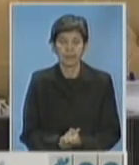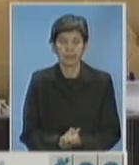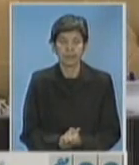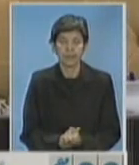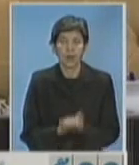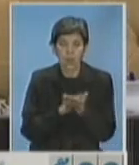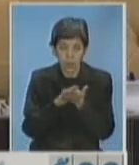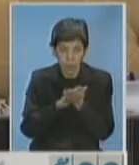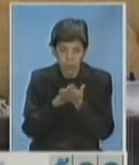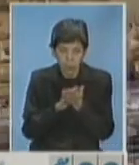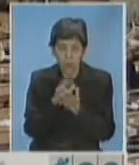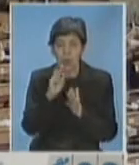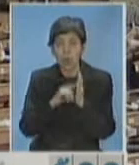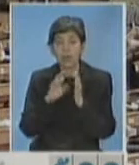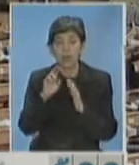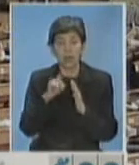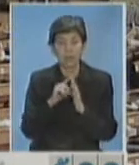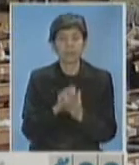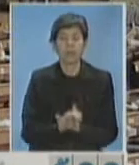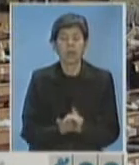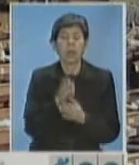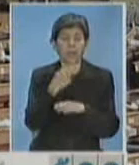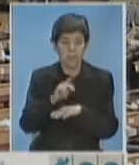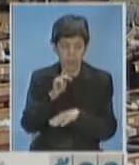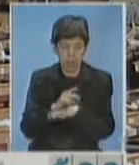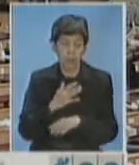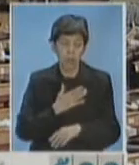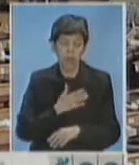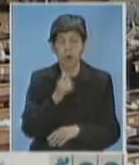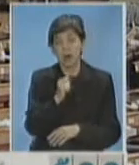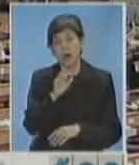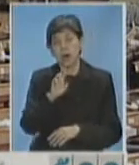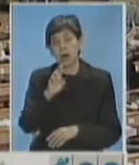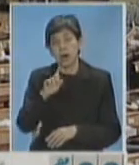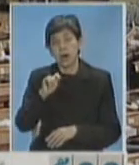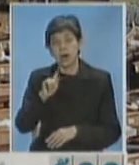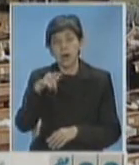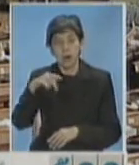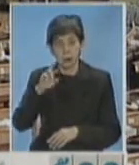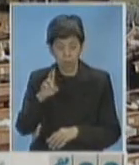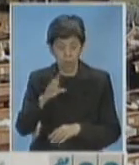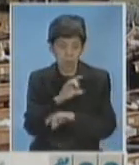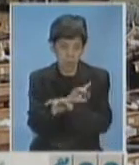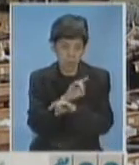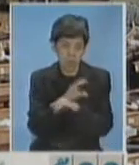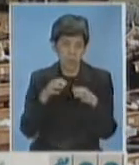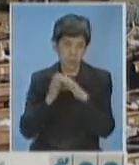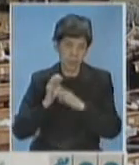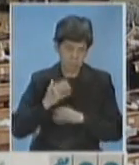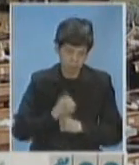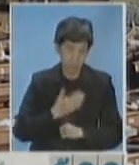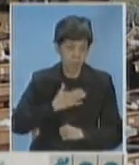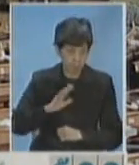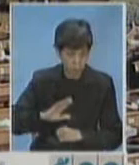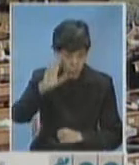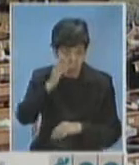ก็ขอโทษท่านวัชระด้วยนะครับกราบเรียนท่านประธานครับผมอัจฉพรพลบุตรสมาชิกสภาผู้แทนราษฎรจังหวัดเพชรบุรีประชาธิปัตย์ผมประท้ว